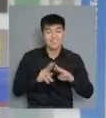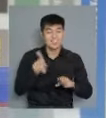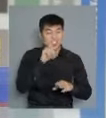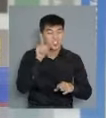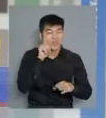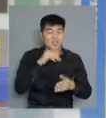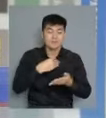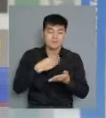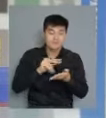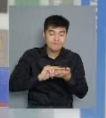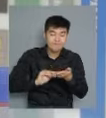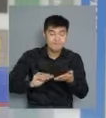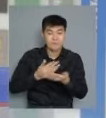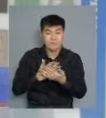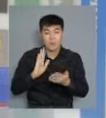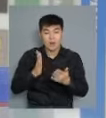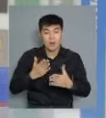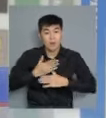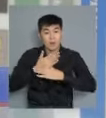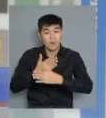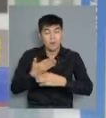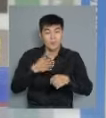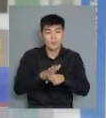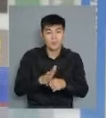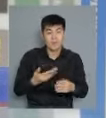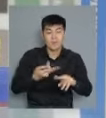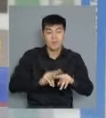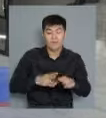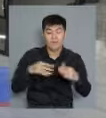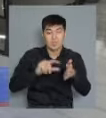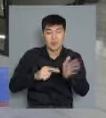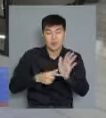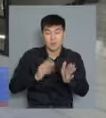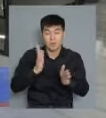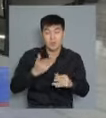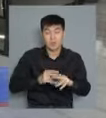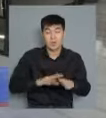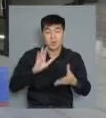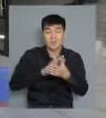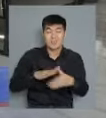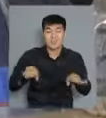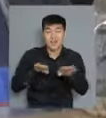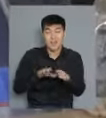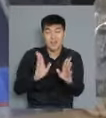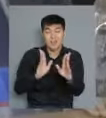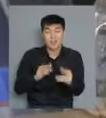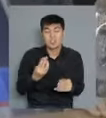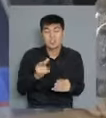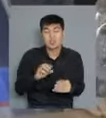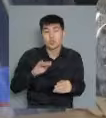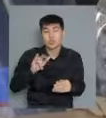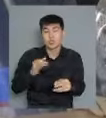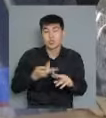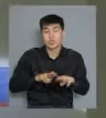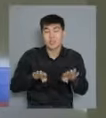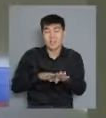многие другие творческие процессы будут происходить именно в этой аудитории. Конечно, познакомившись с такими произведениями, как «Шер», «Жолдузар